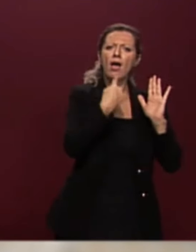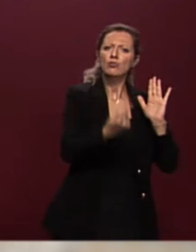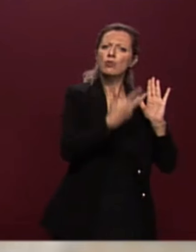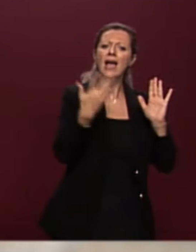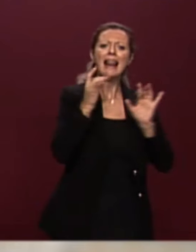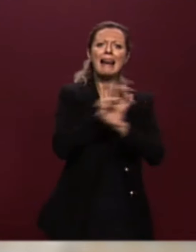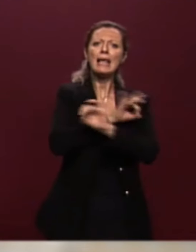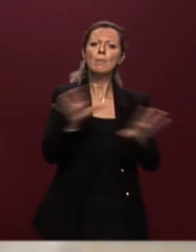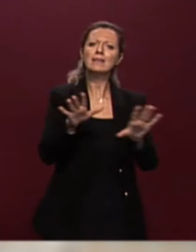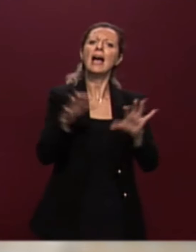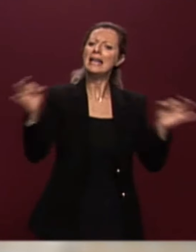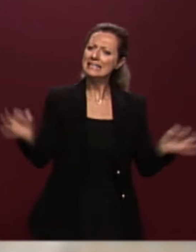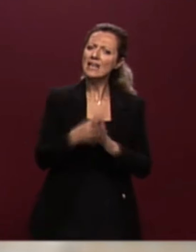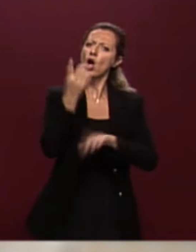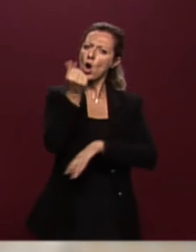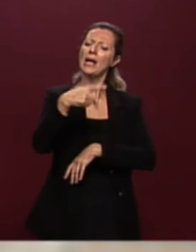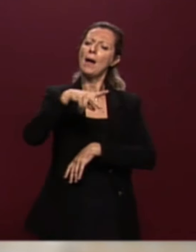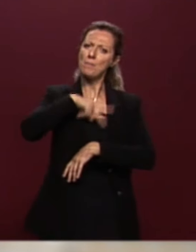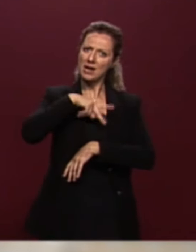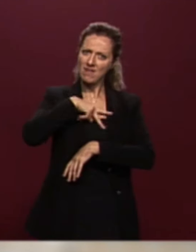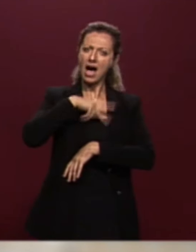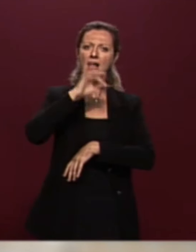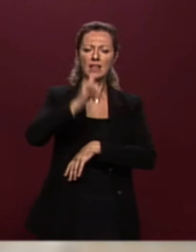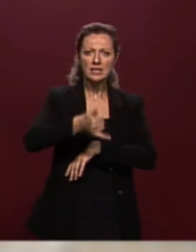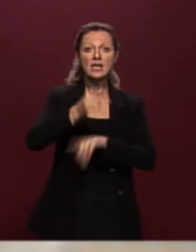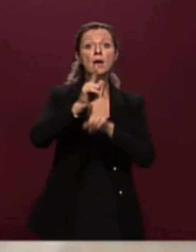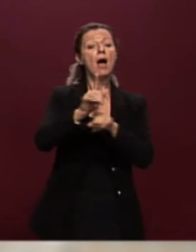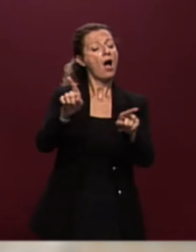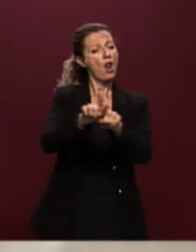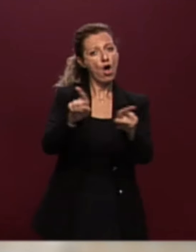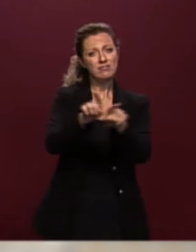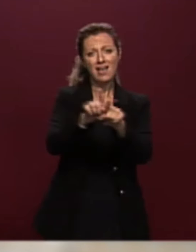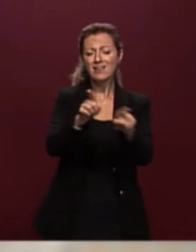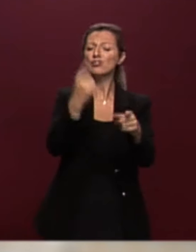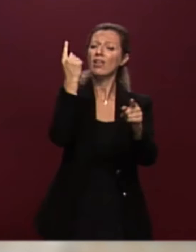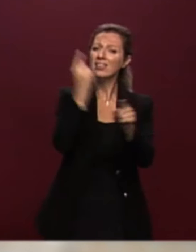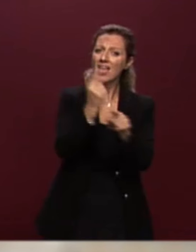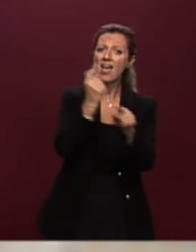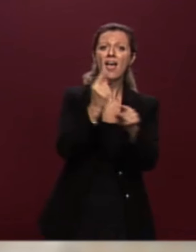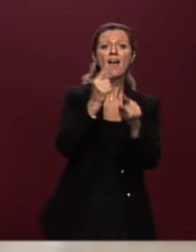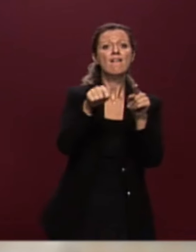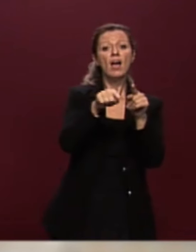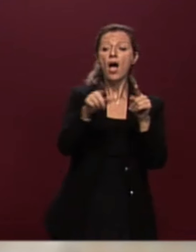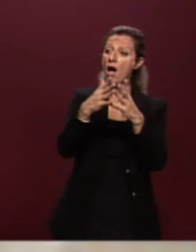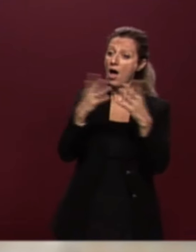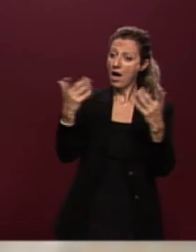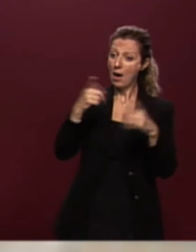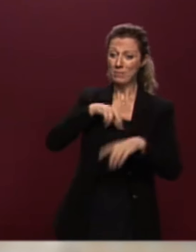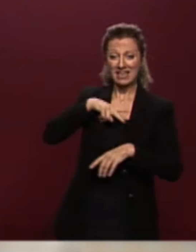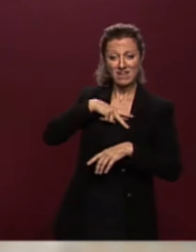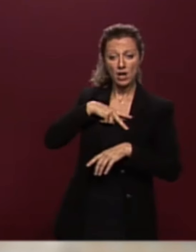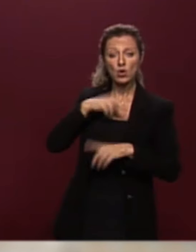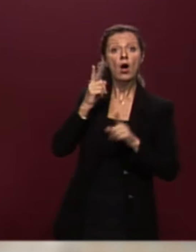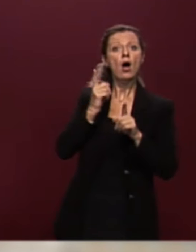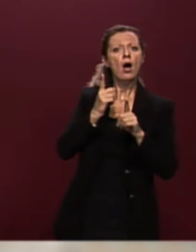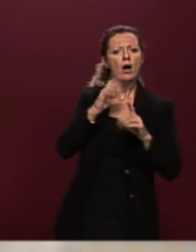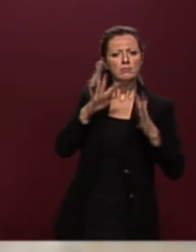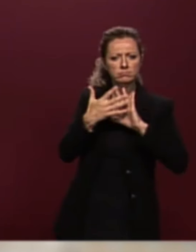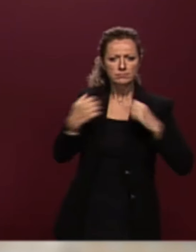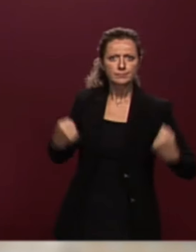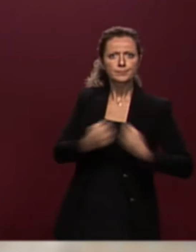libertà dell'iniziativa economica privata, ma affermando allo stesso tempo che essa non può svolgersi in contrasto